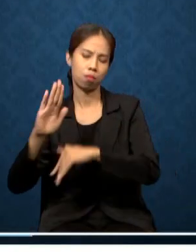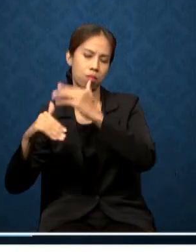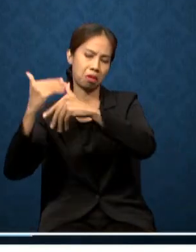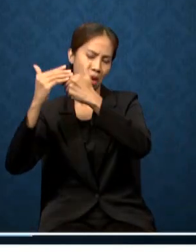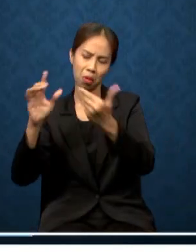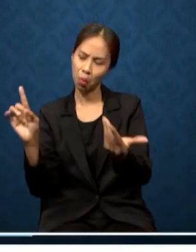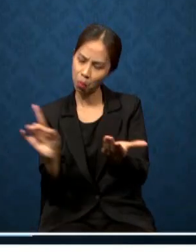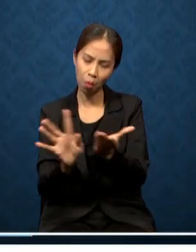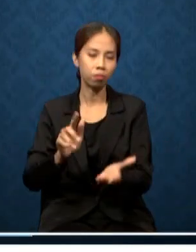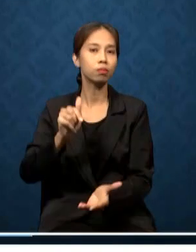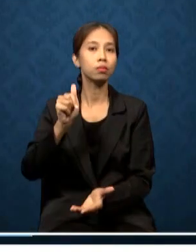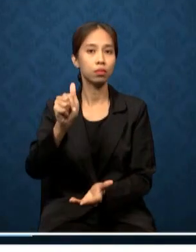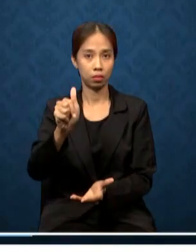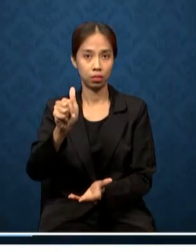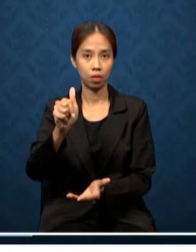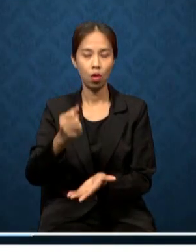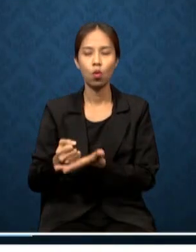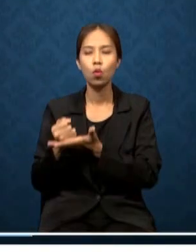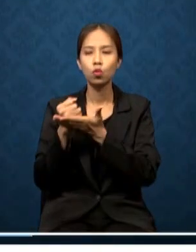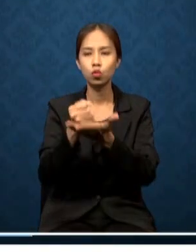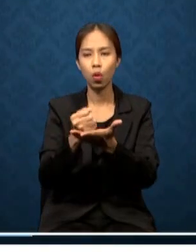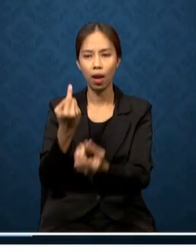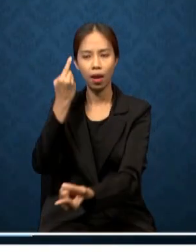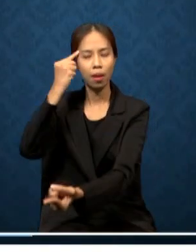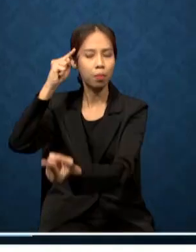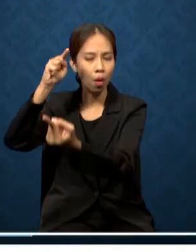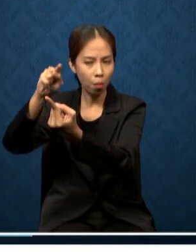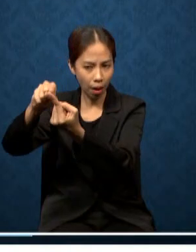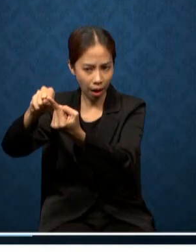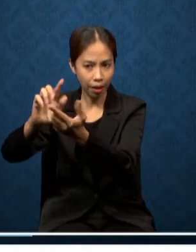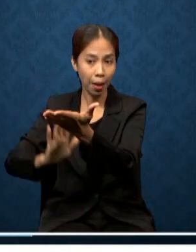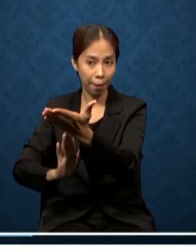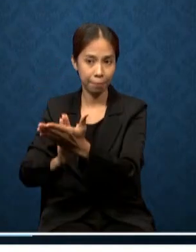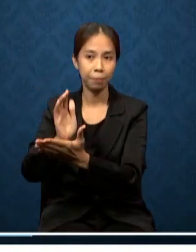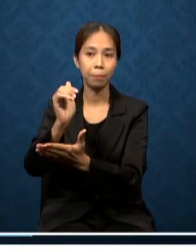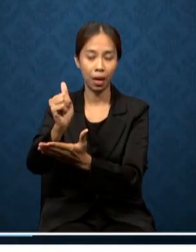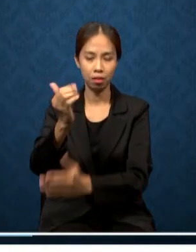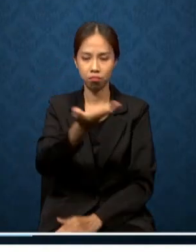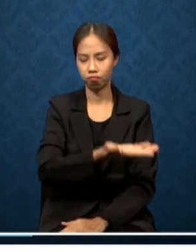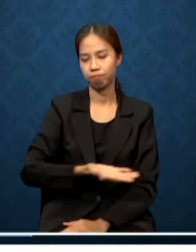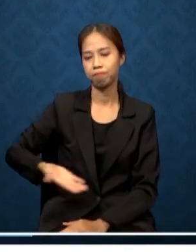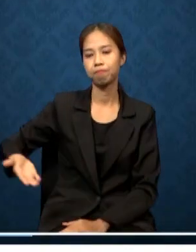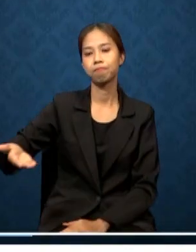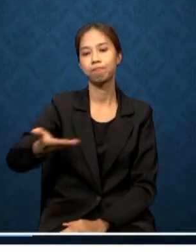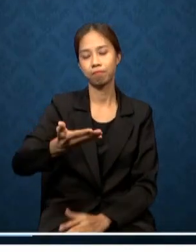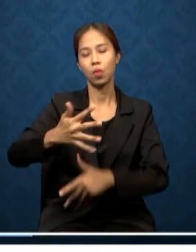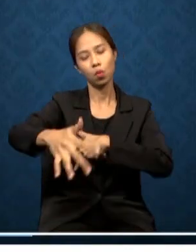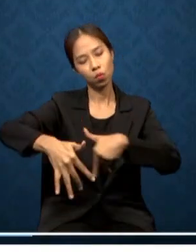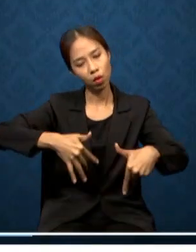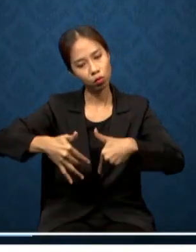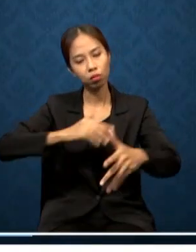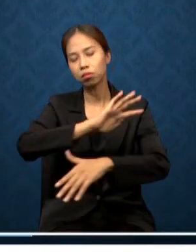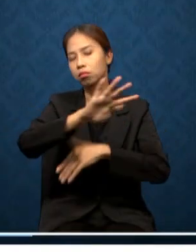อันจะนำไปสู่เป้าหมายเพื่อพลเมืองของประเทศทุกคนทุกระดับ